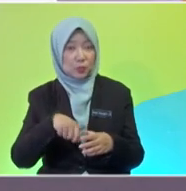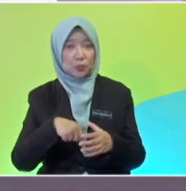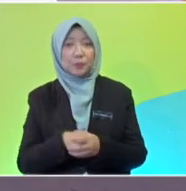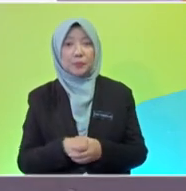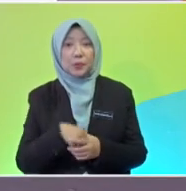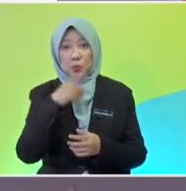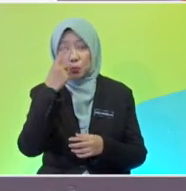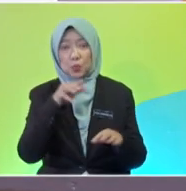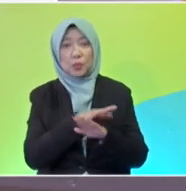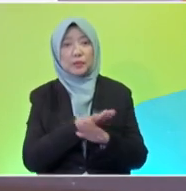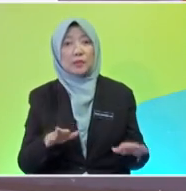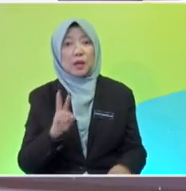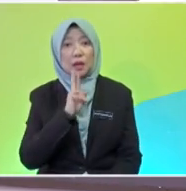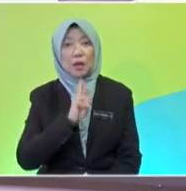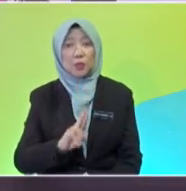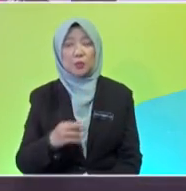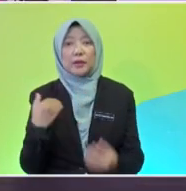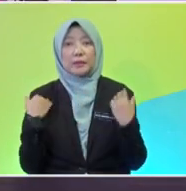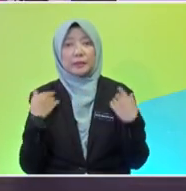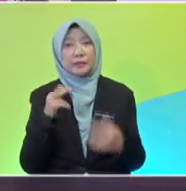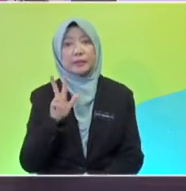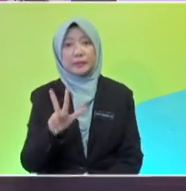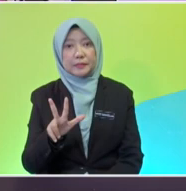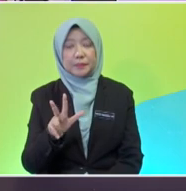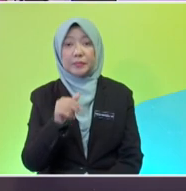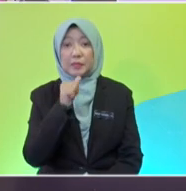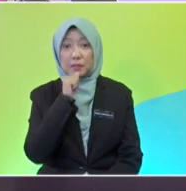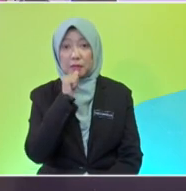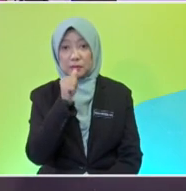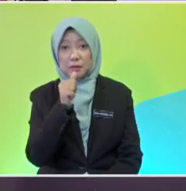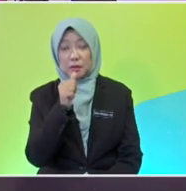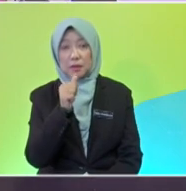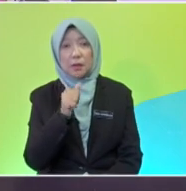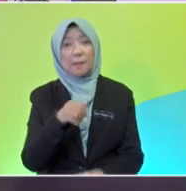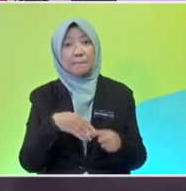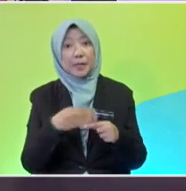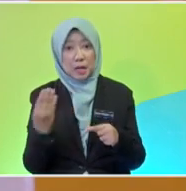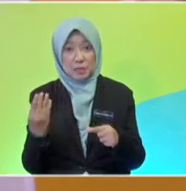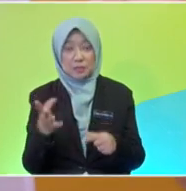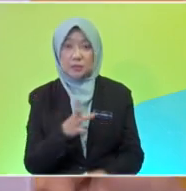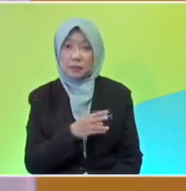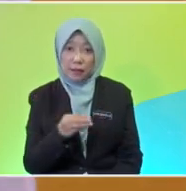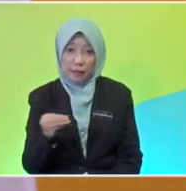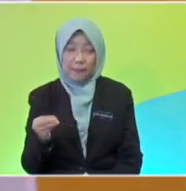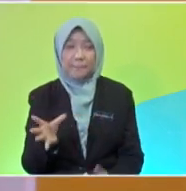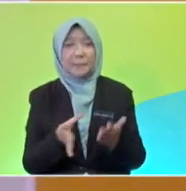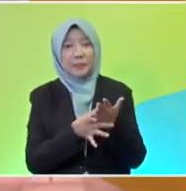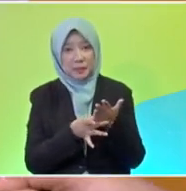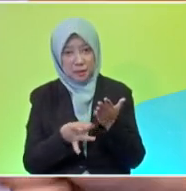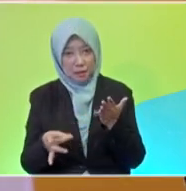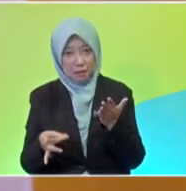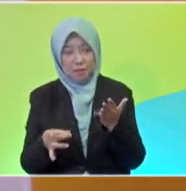bahan tidak larut Pule Cikgu ada tiga kacang beras dan minyak